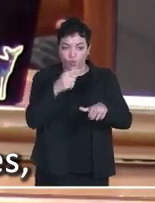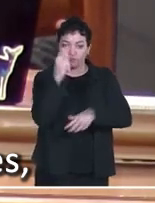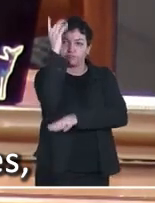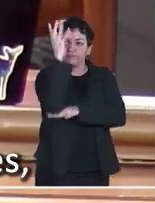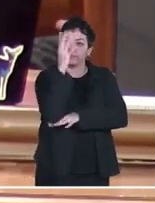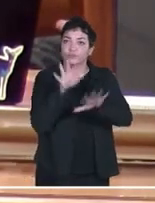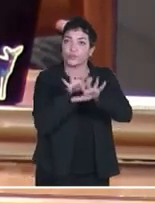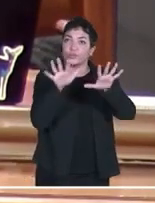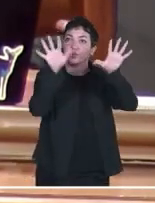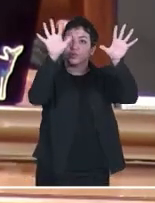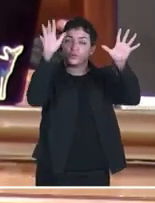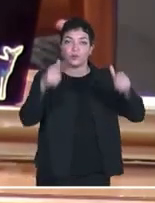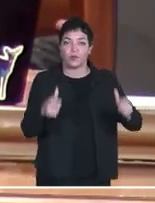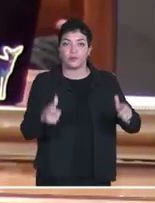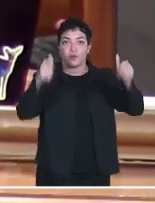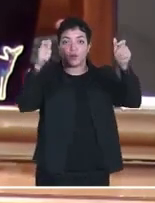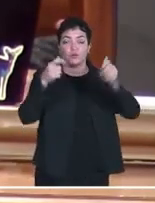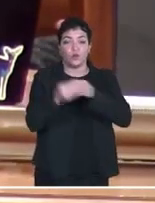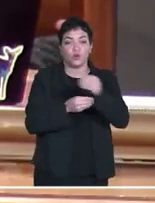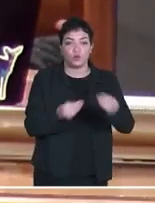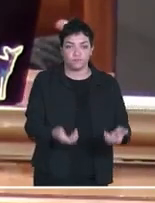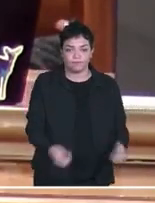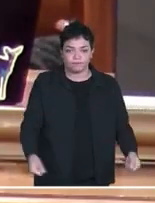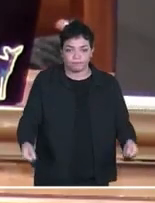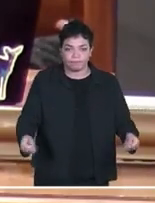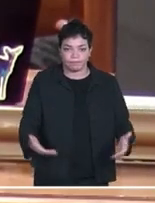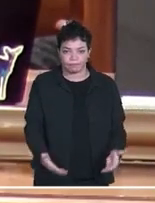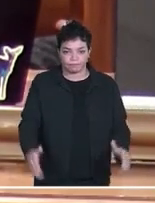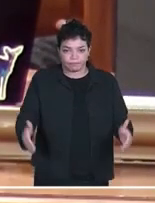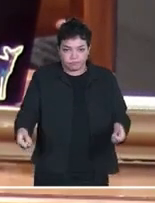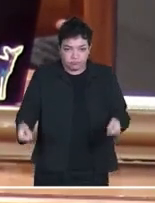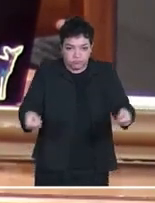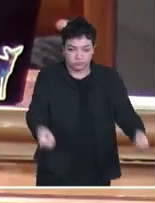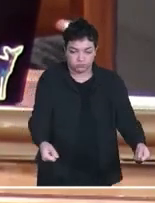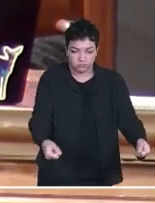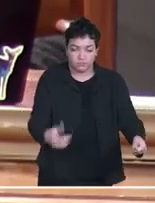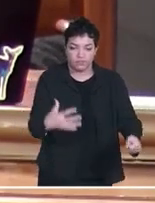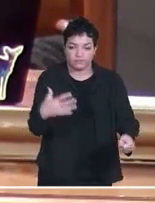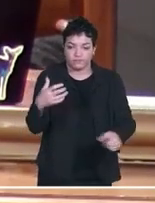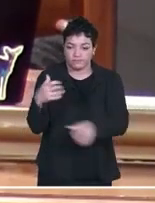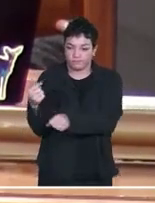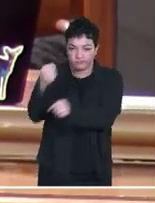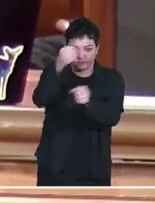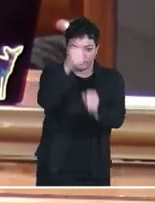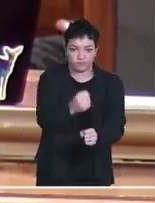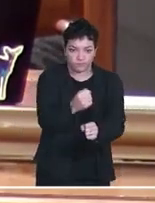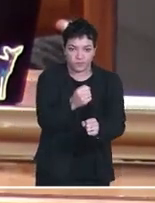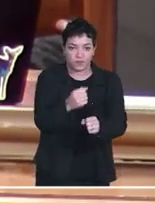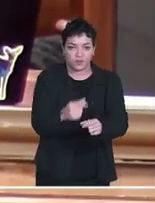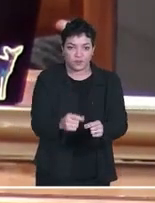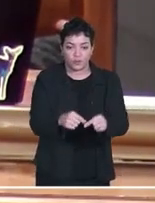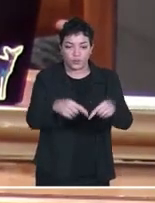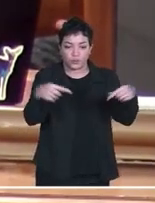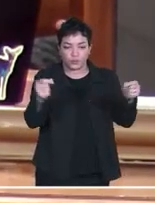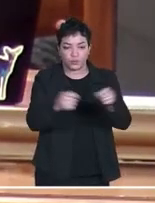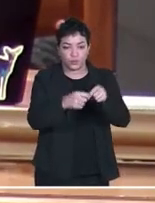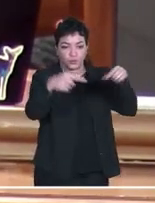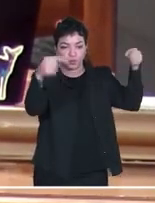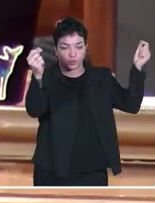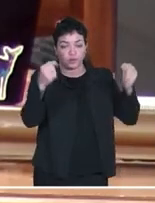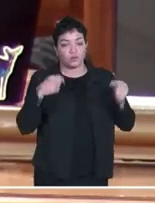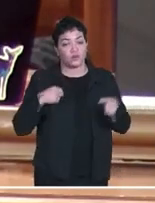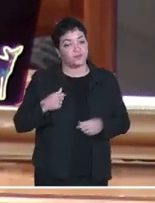170 jardinières installées. Des potagers familiaux, des potagers communaux pris à la charge de la ville